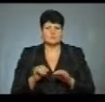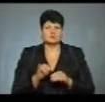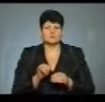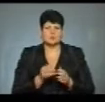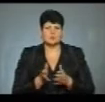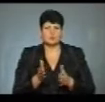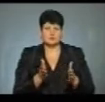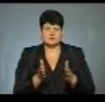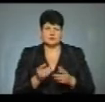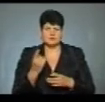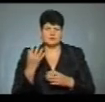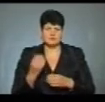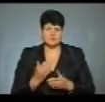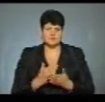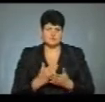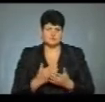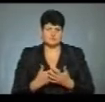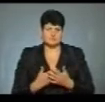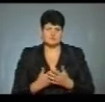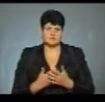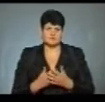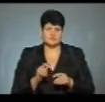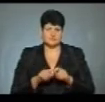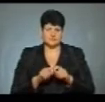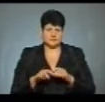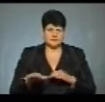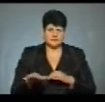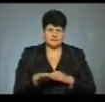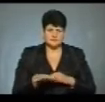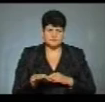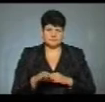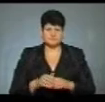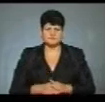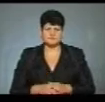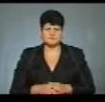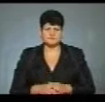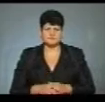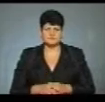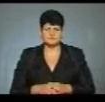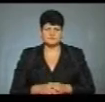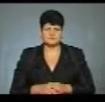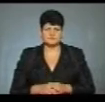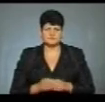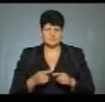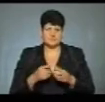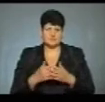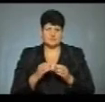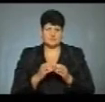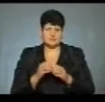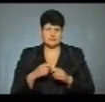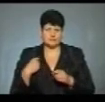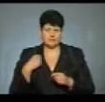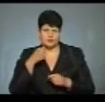Слободи. Взагалі за день ми мали б звідси це все обстежити і дорозрахуватися пройтися. Це не багато, це 10 кілометрів. Вчора